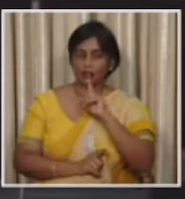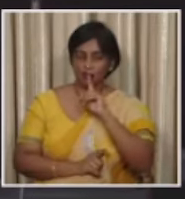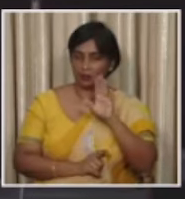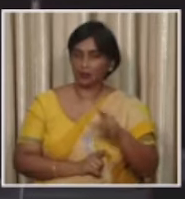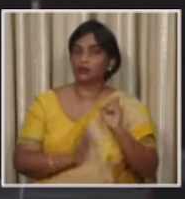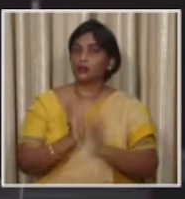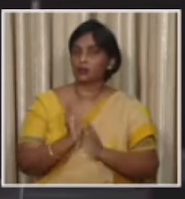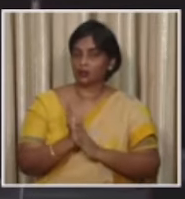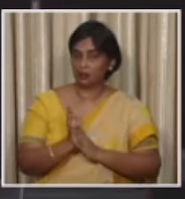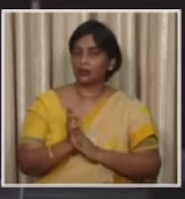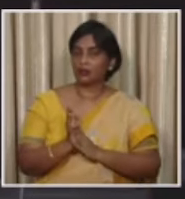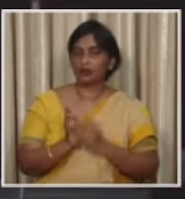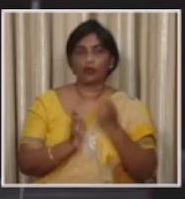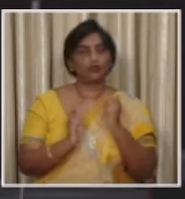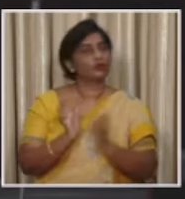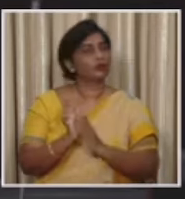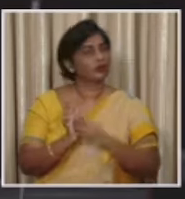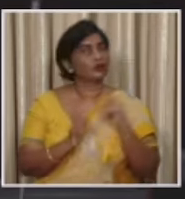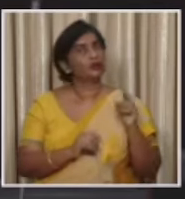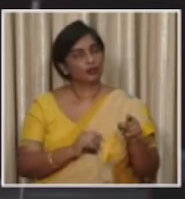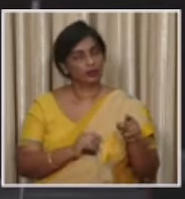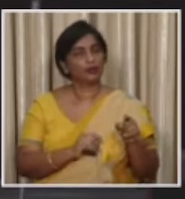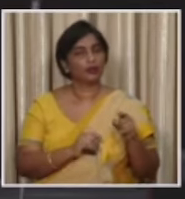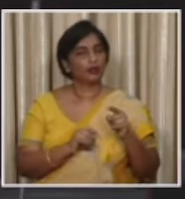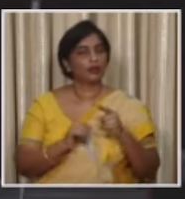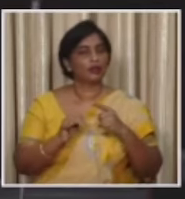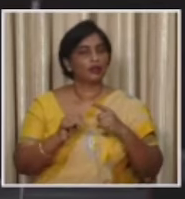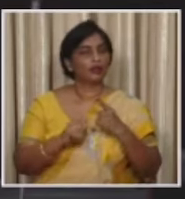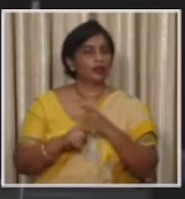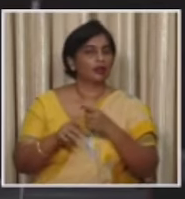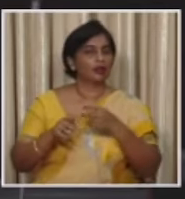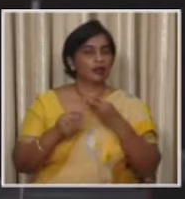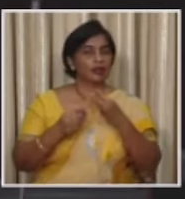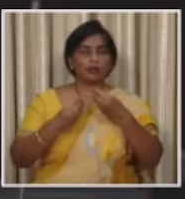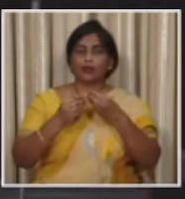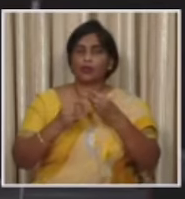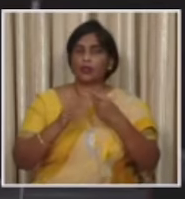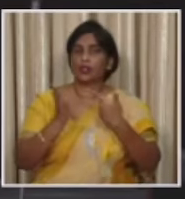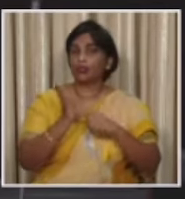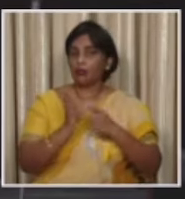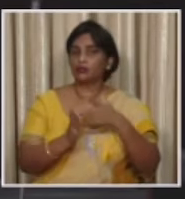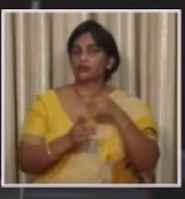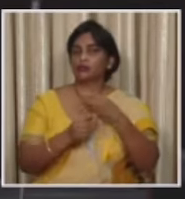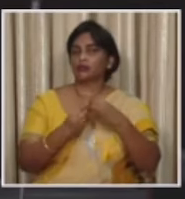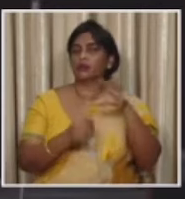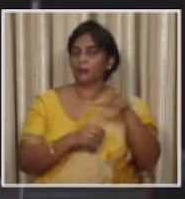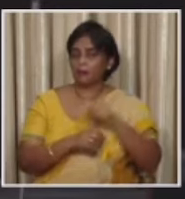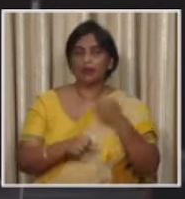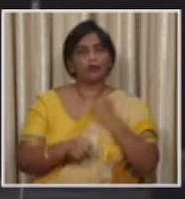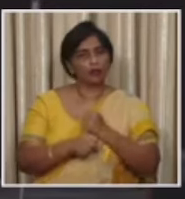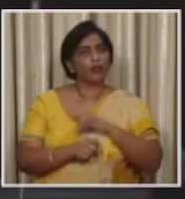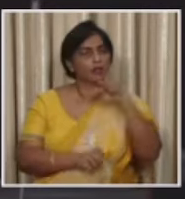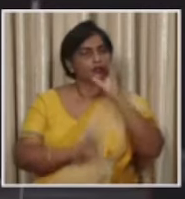තිබ්බ කමිටුවෙන් මුදල් කාරක සභාවෙන් මේ ඉලෙක්ට්‍රොනික ක්‍රමවේදය පමණක්ම භාවිතා කරන්න කියලා. අපි රජයක්